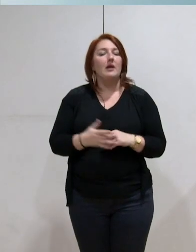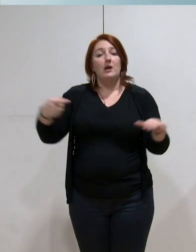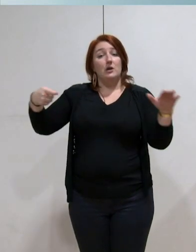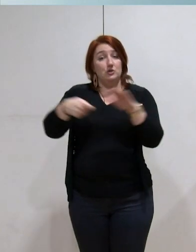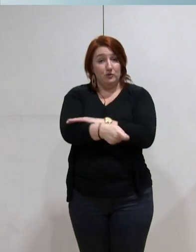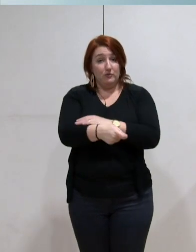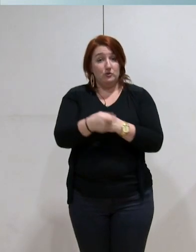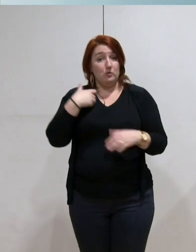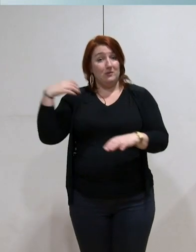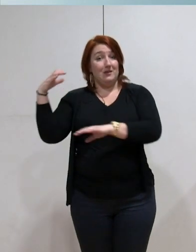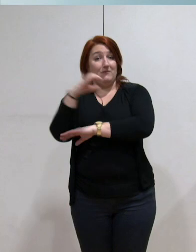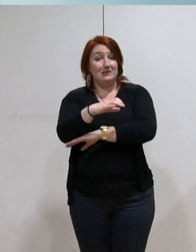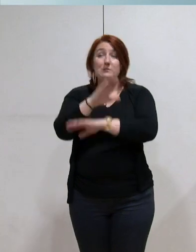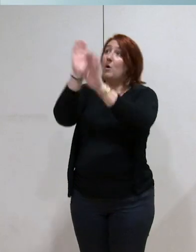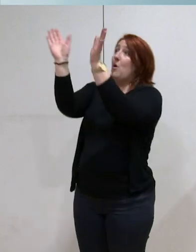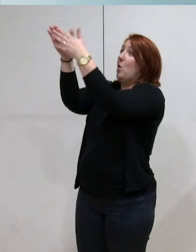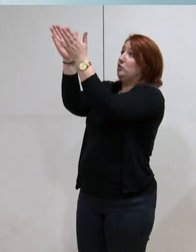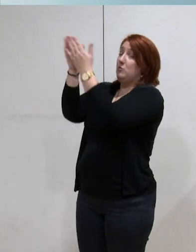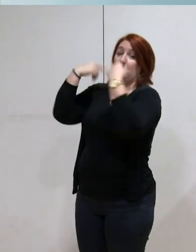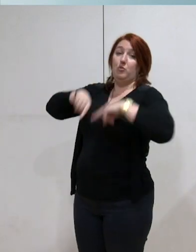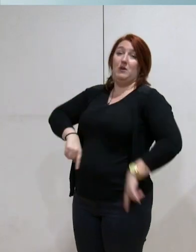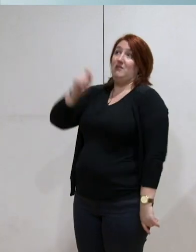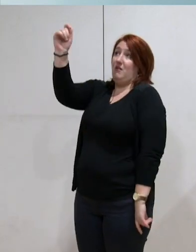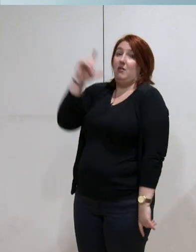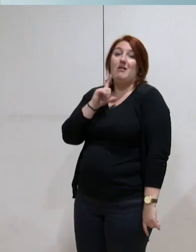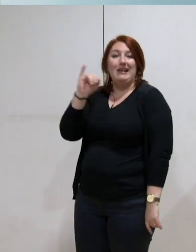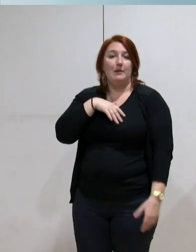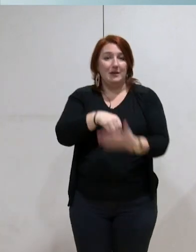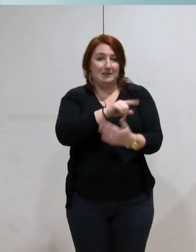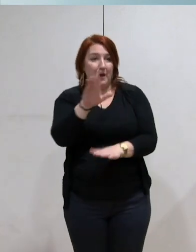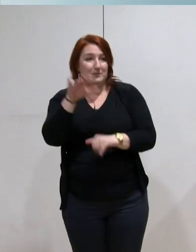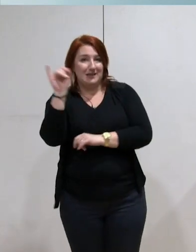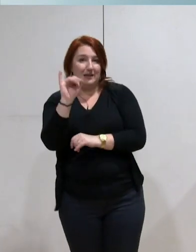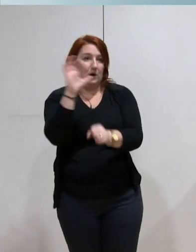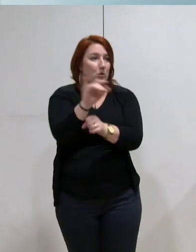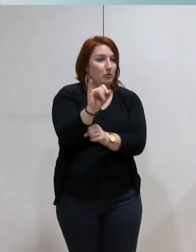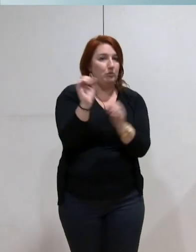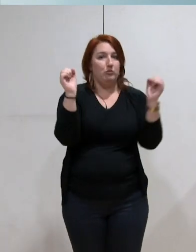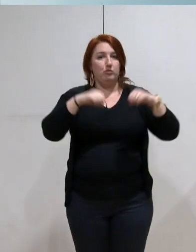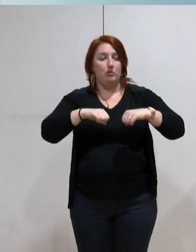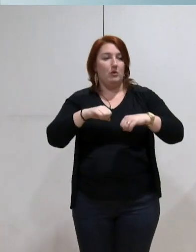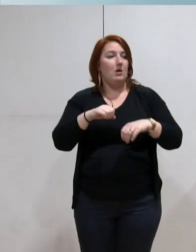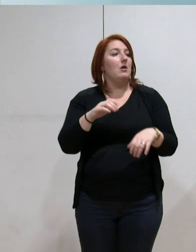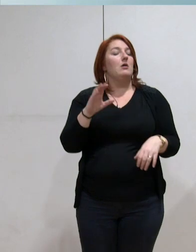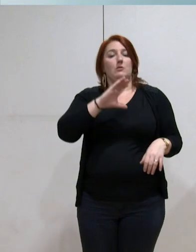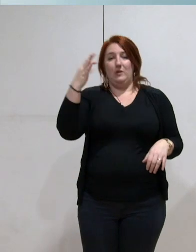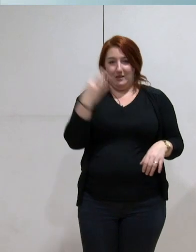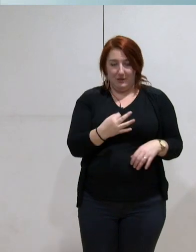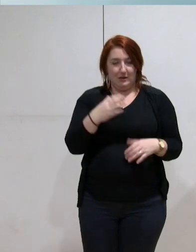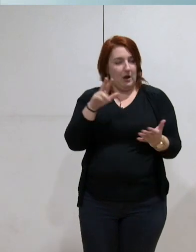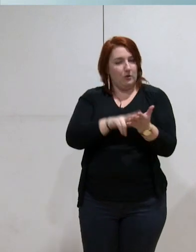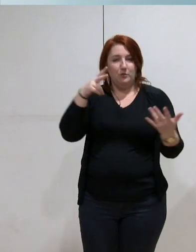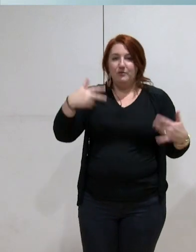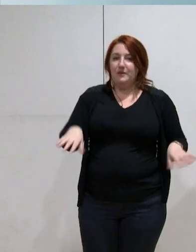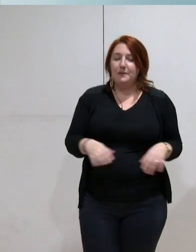d'investissement à l'état qui ne prend pas part au vote qui s'abstient qui vote contre qui vote pour unanimité délibération